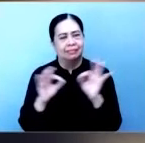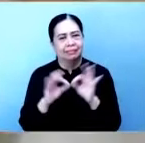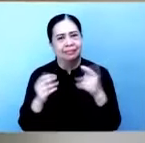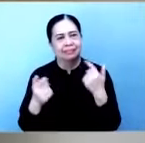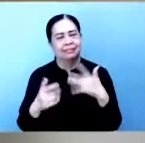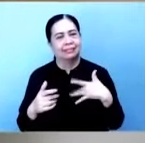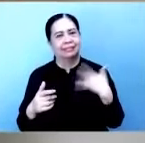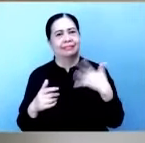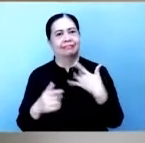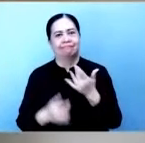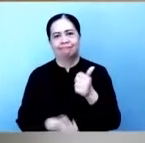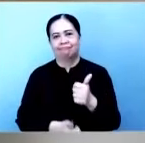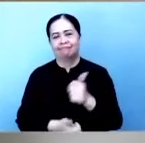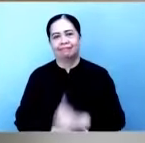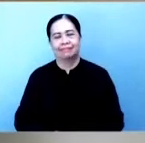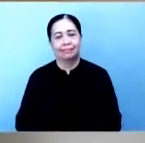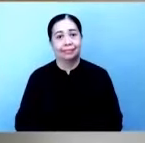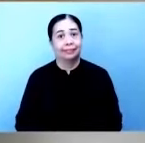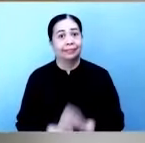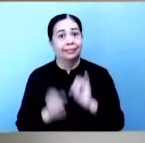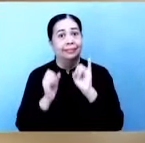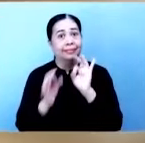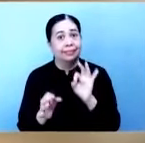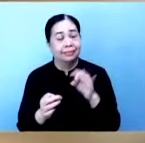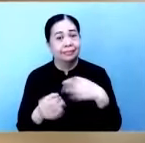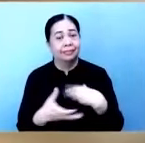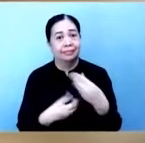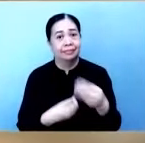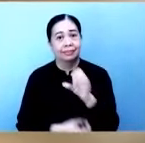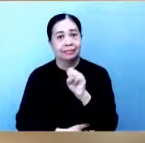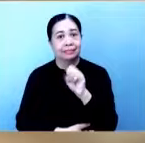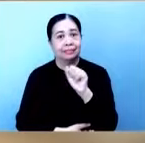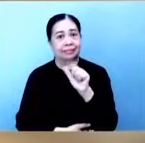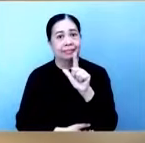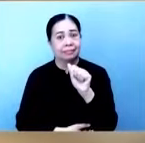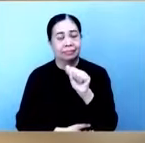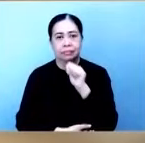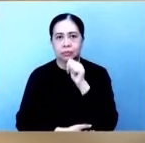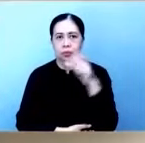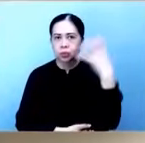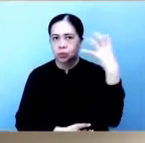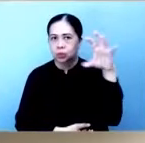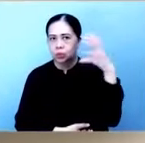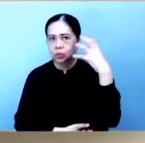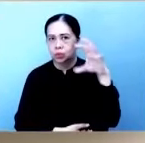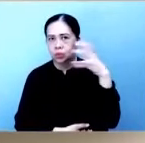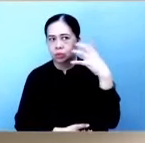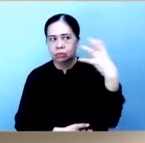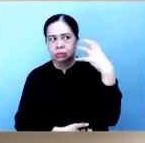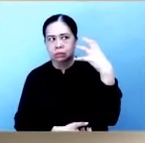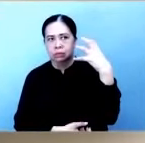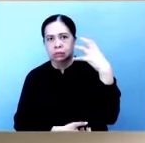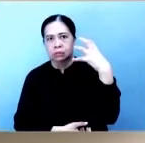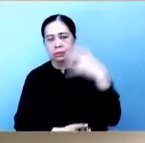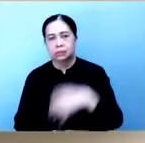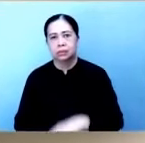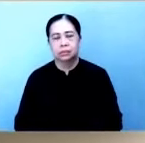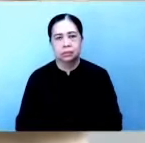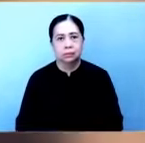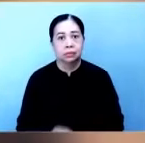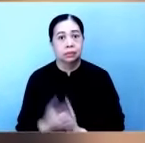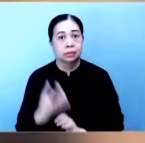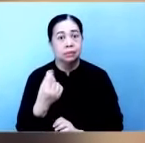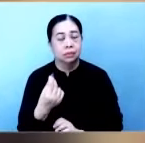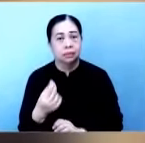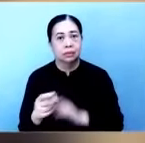pakiramdam. Kapag nasa sala naman, hindi lang basta electric fan ang nakatutok sa kanila. Ma'am, ginawa ko yung